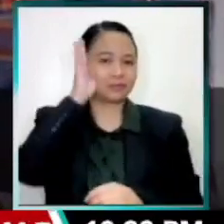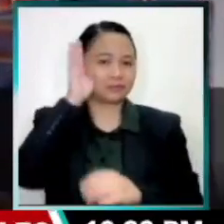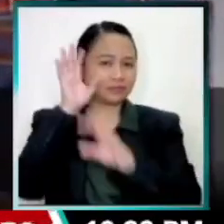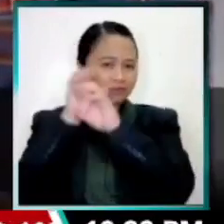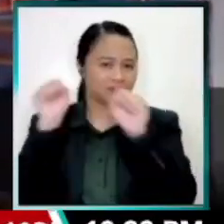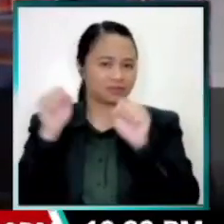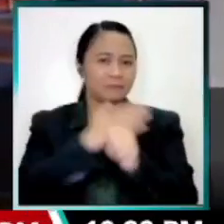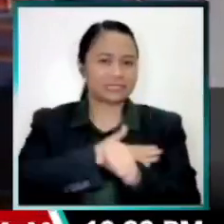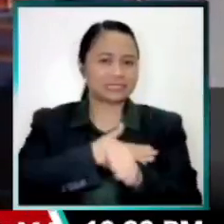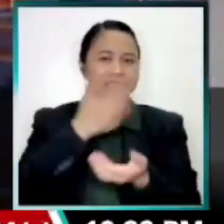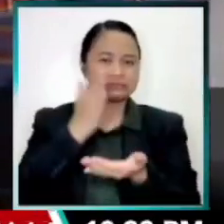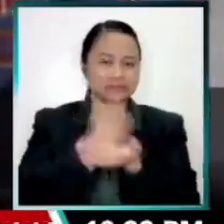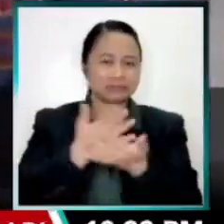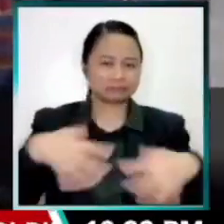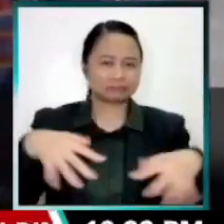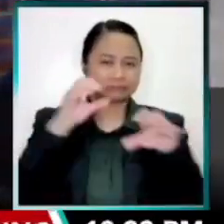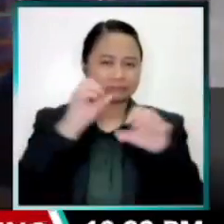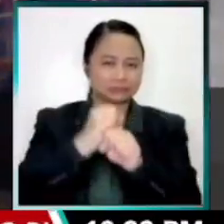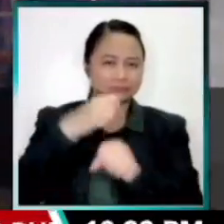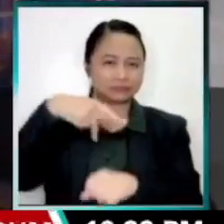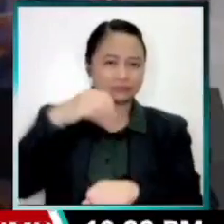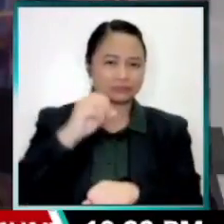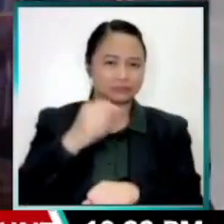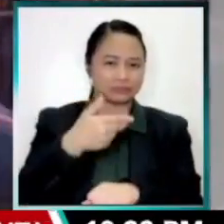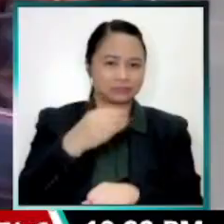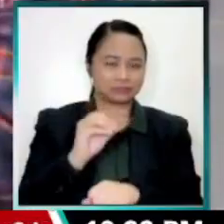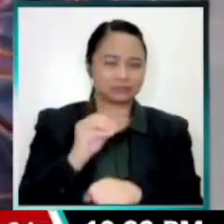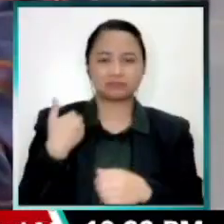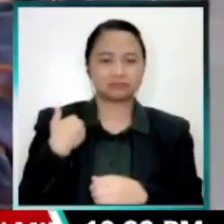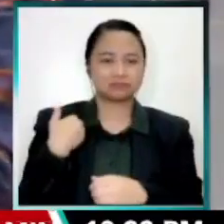Wala pang pahayag kaugnay dito ang Malacanang.